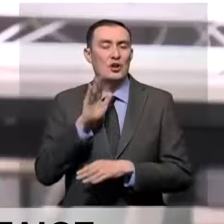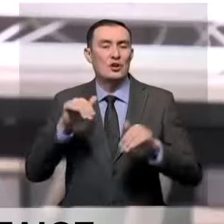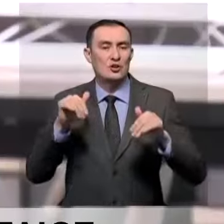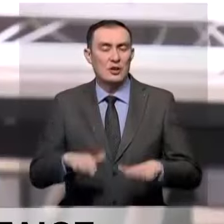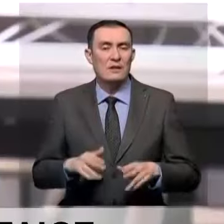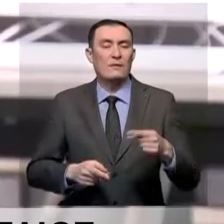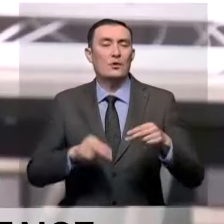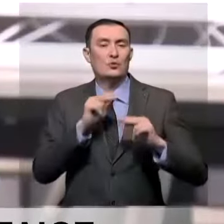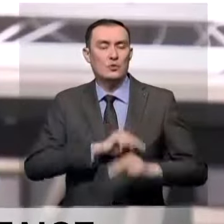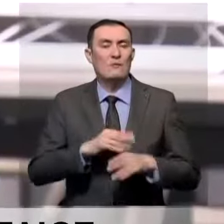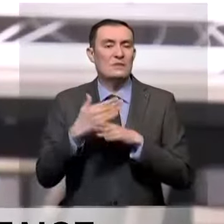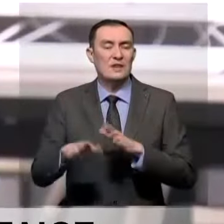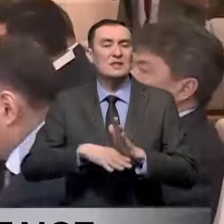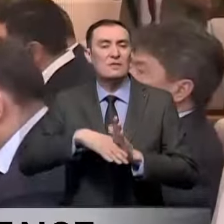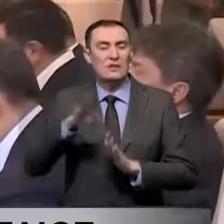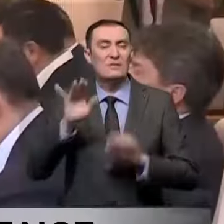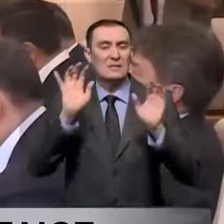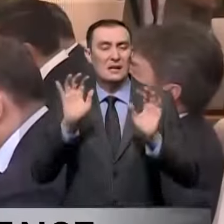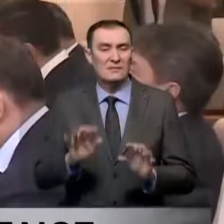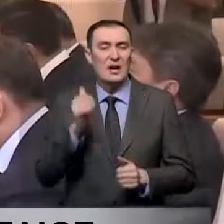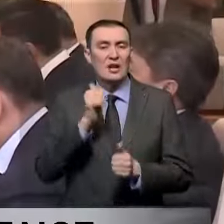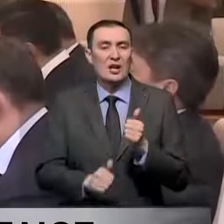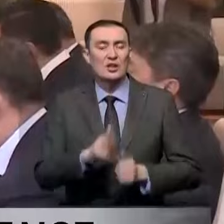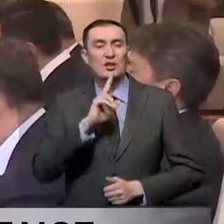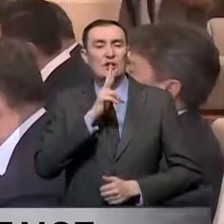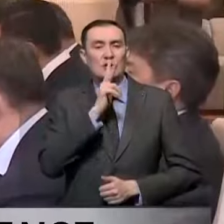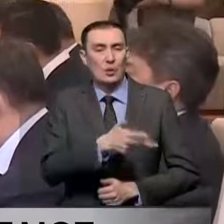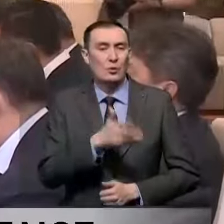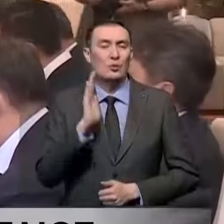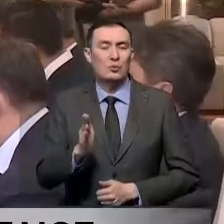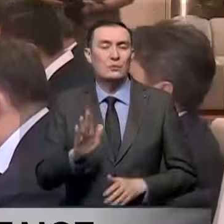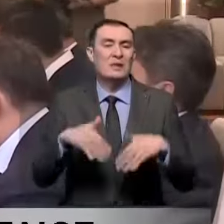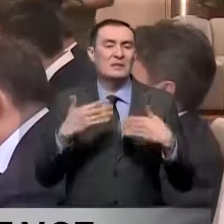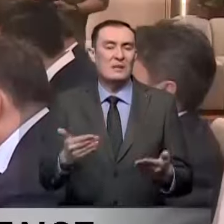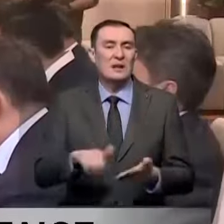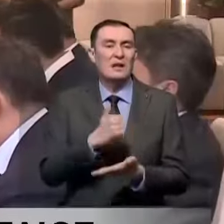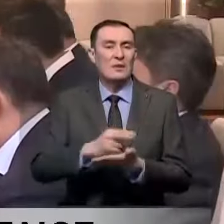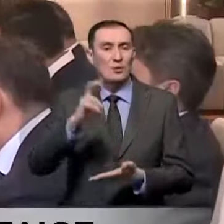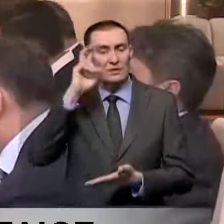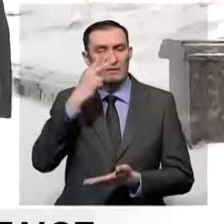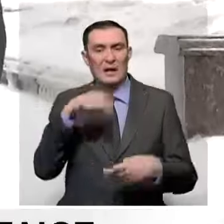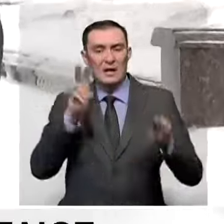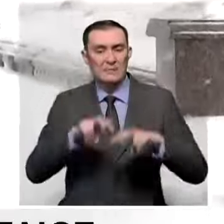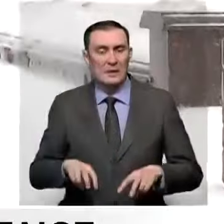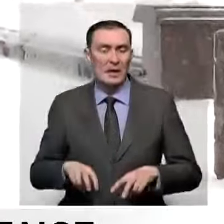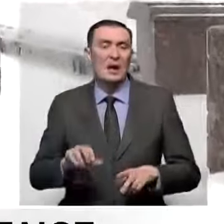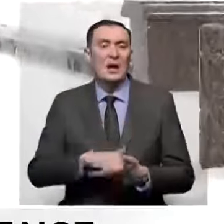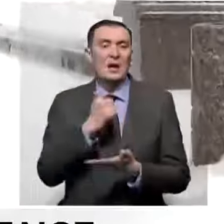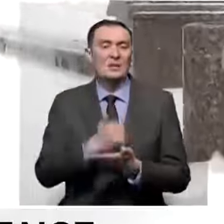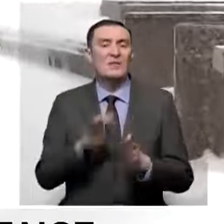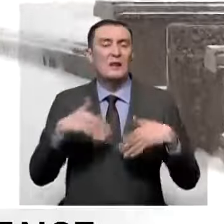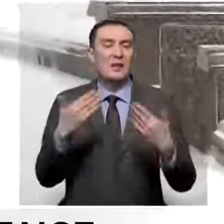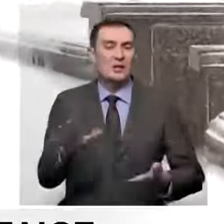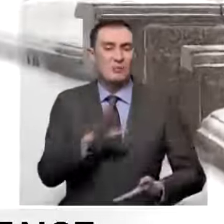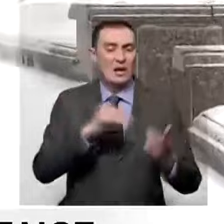в трудовой сфере и совершенствования законодательства. Каждые 3 года его будут предоставлять главе государства на рассмотрение. Основные